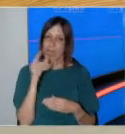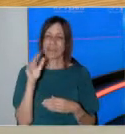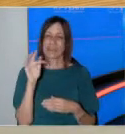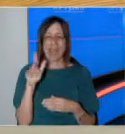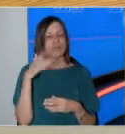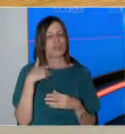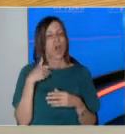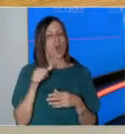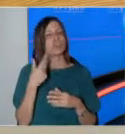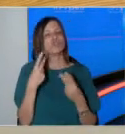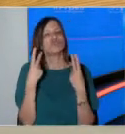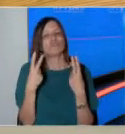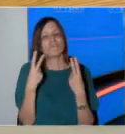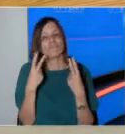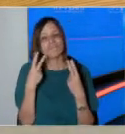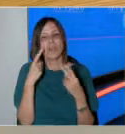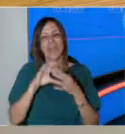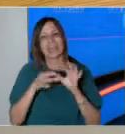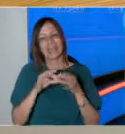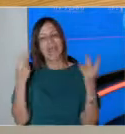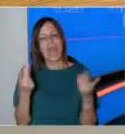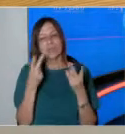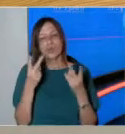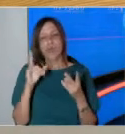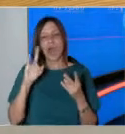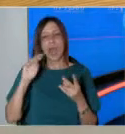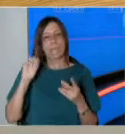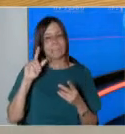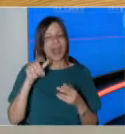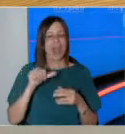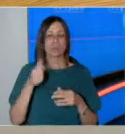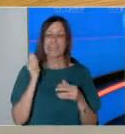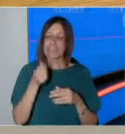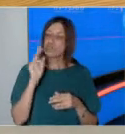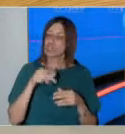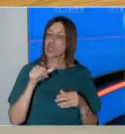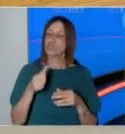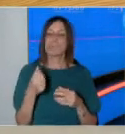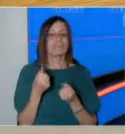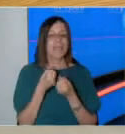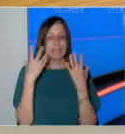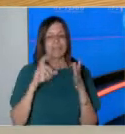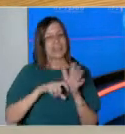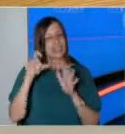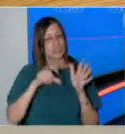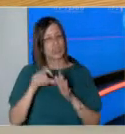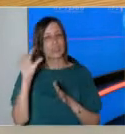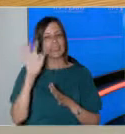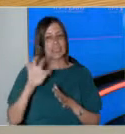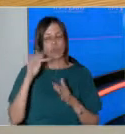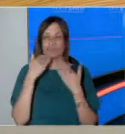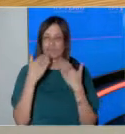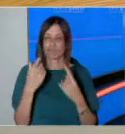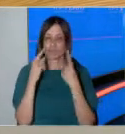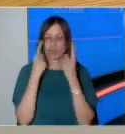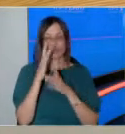בטלגרם אנחנו ערוץ הכי נחשב באינטרנט, חפשו חמל ערוץ כנסת. יש לנו ערוצים מדהימים באינסטוש ובטיק טוק. תודה רבה